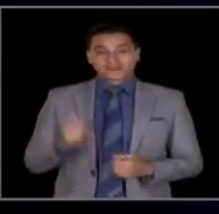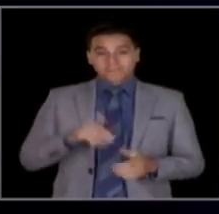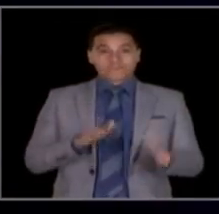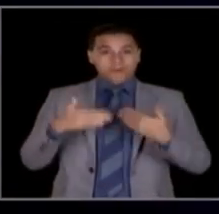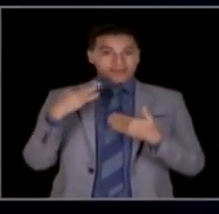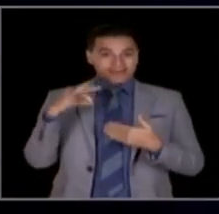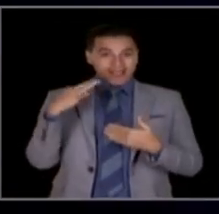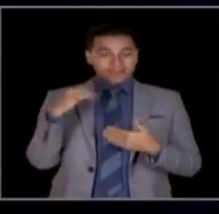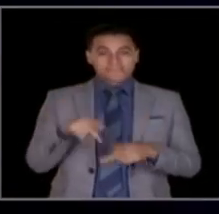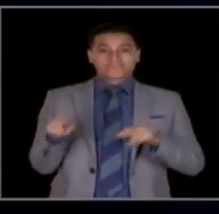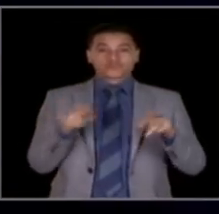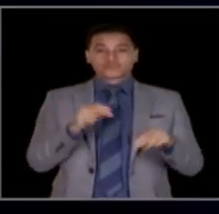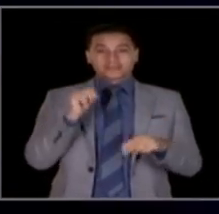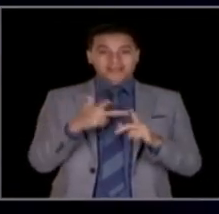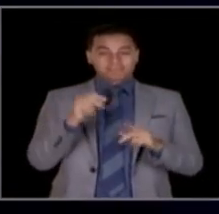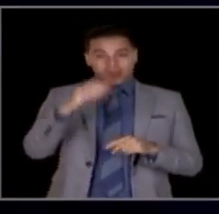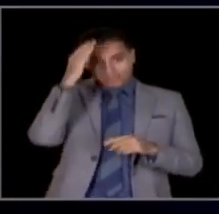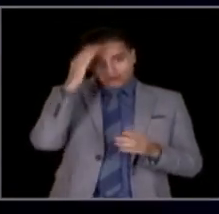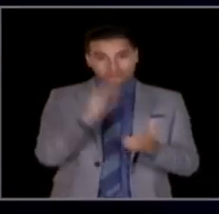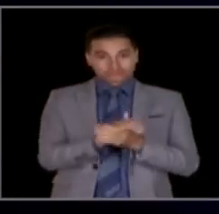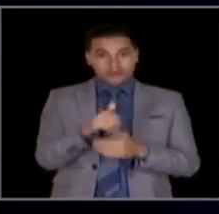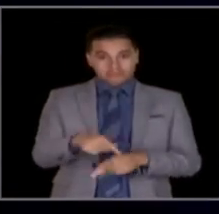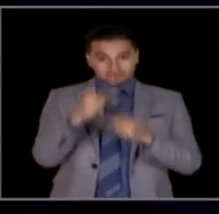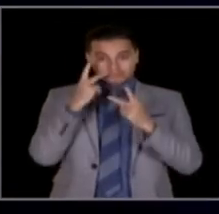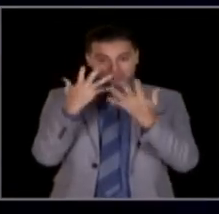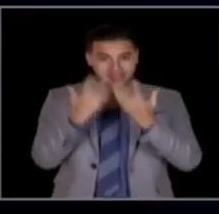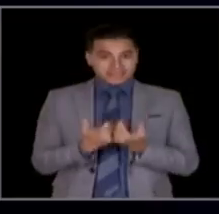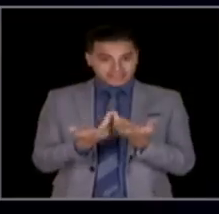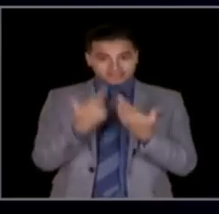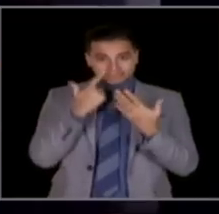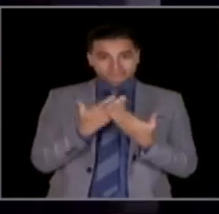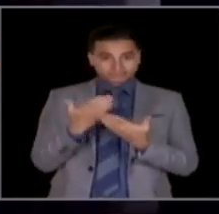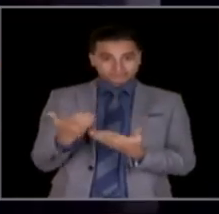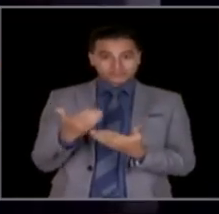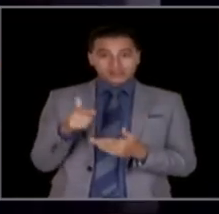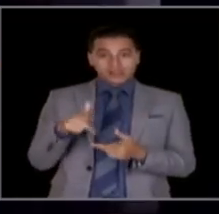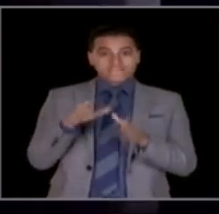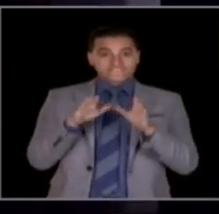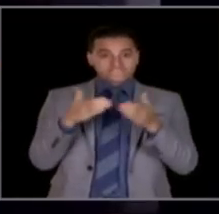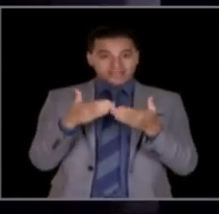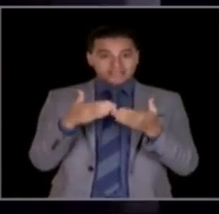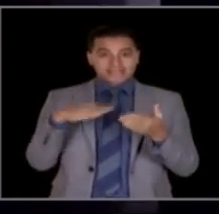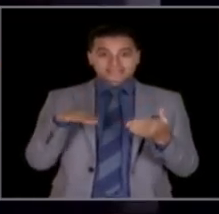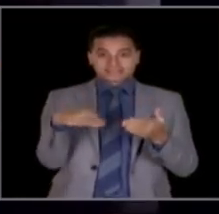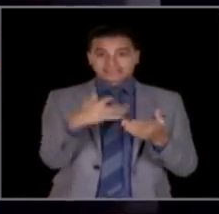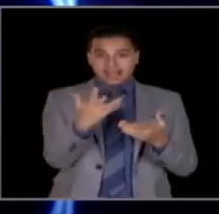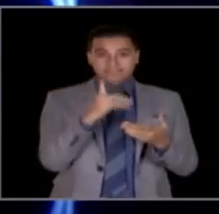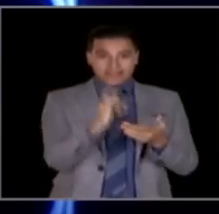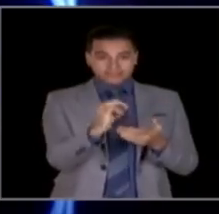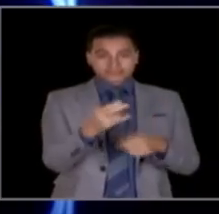المربع الذهبي الموسم الثالث عباقرة الأصحاب، وهفكركم بالنتيجة. أليجيترز